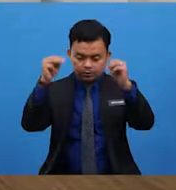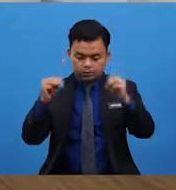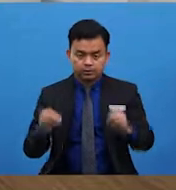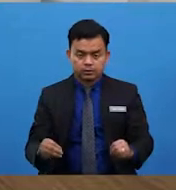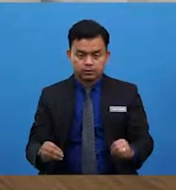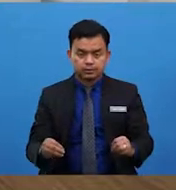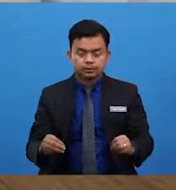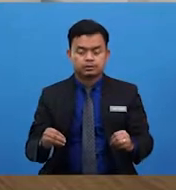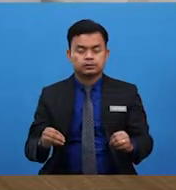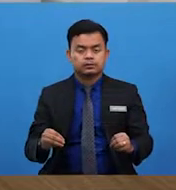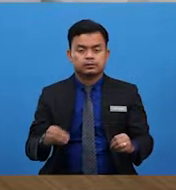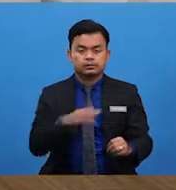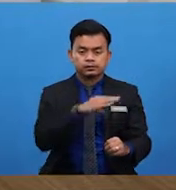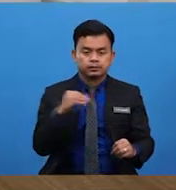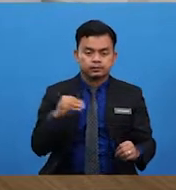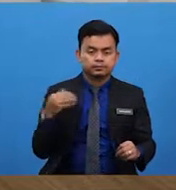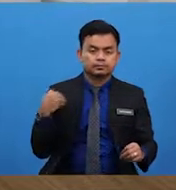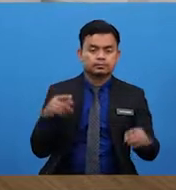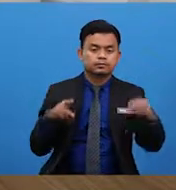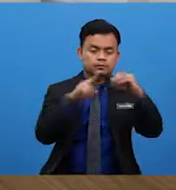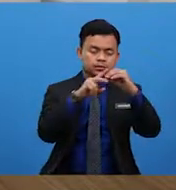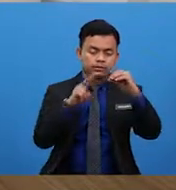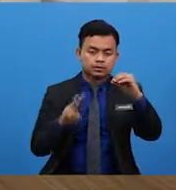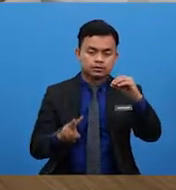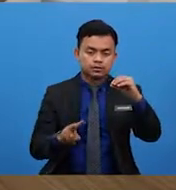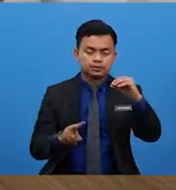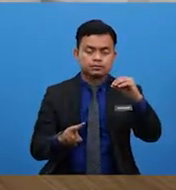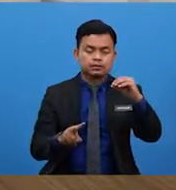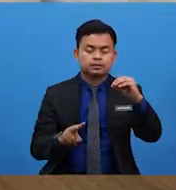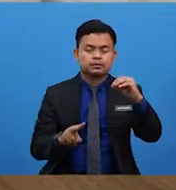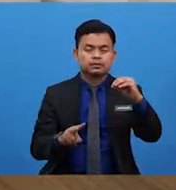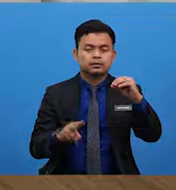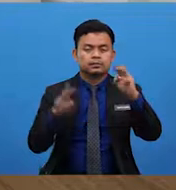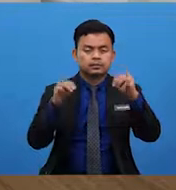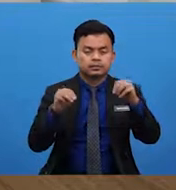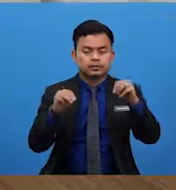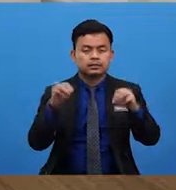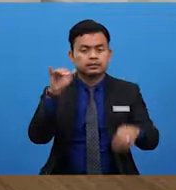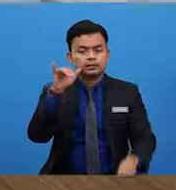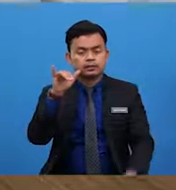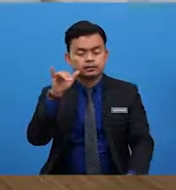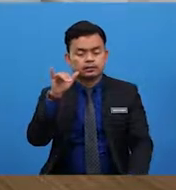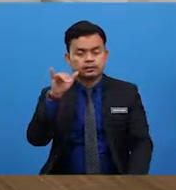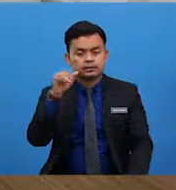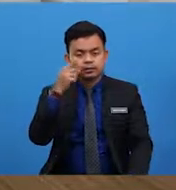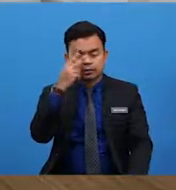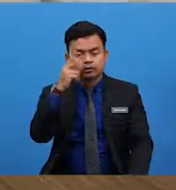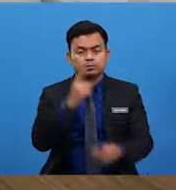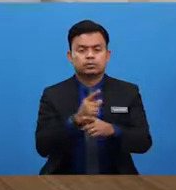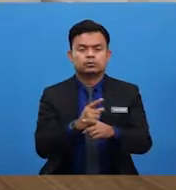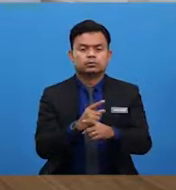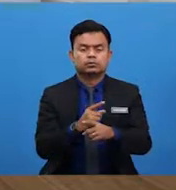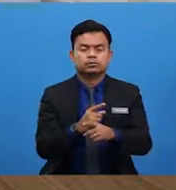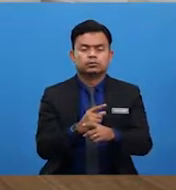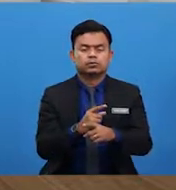disebelahnya generasi sebelumnya betul Oke sampai jumpa jahe jangan sampai bilang nanti